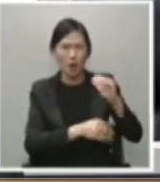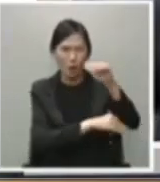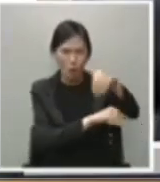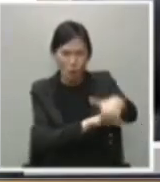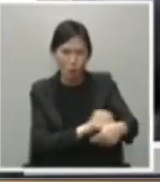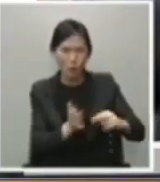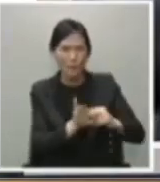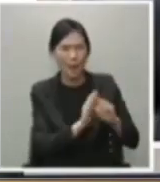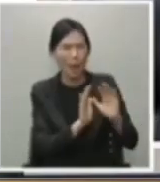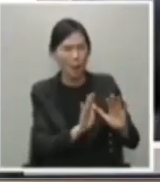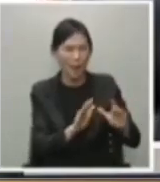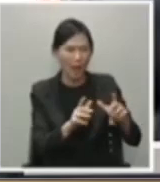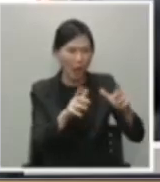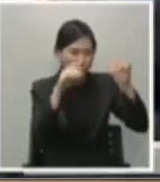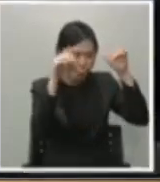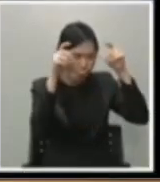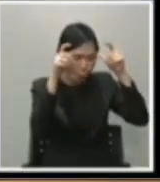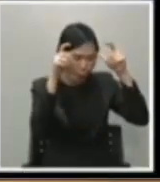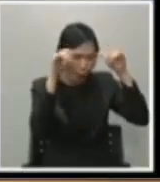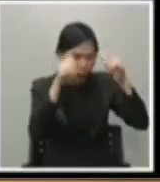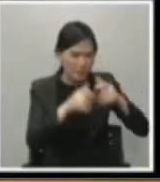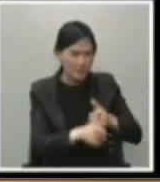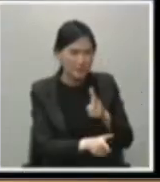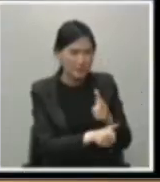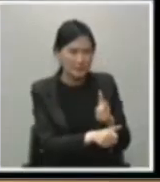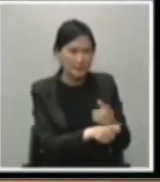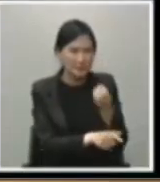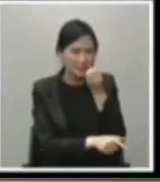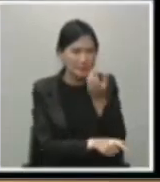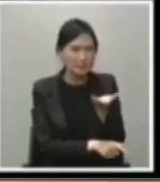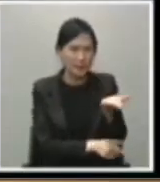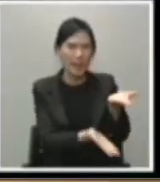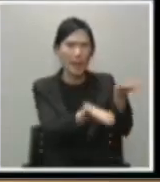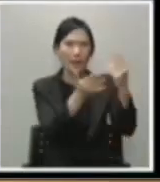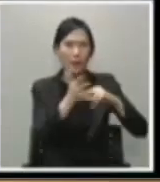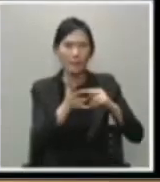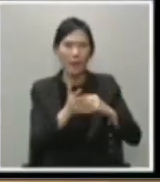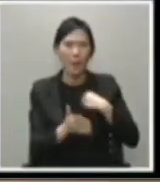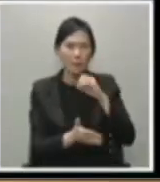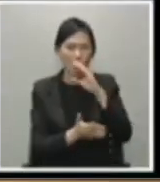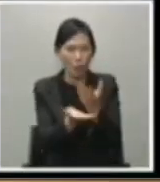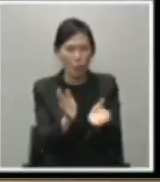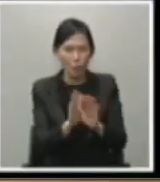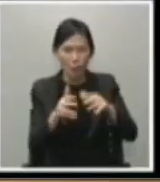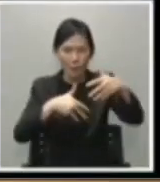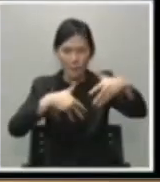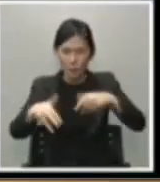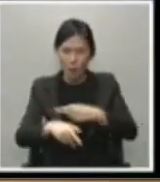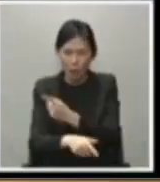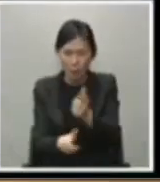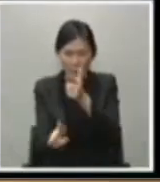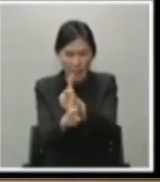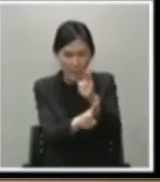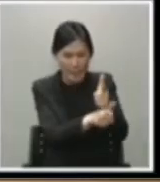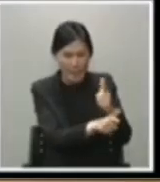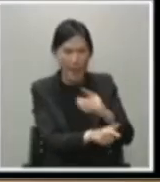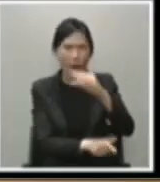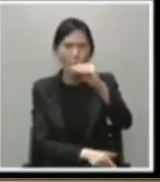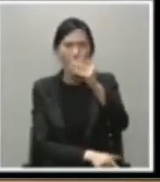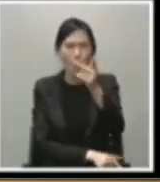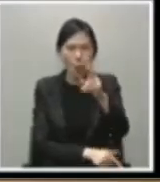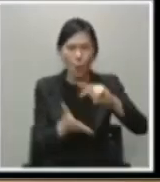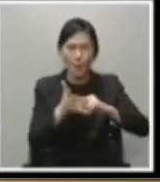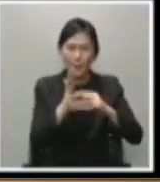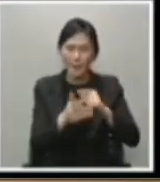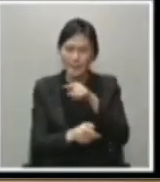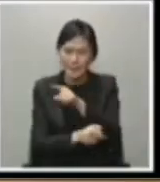กินท่านต้องส่งเสริมโครงการเลี้ยงโคขุนครับให้พี่น้องมาเลี้ยงโคขุนเอามันเอาสั่งข้าวเอ